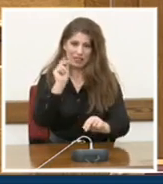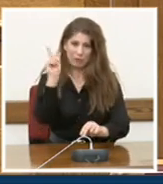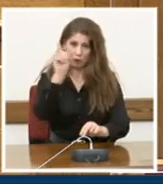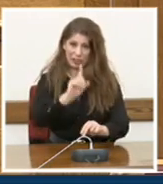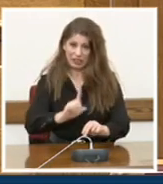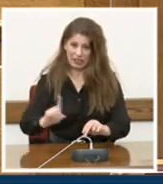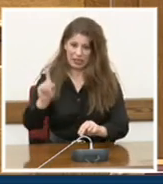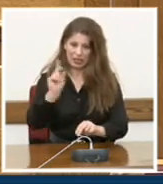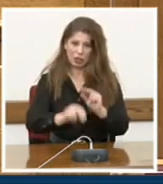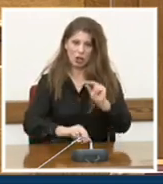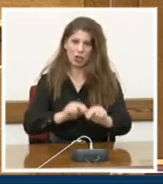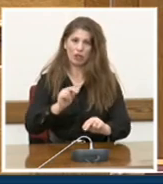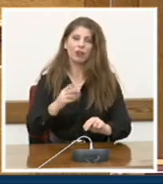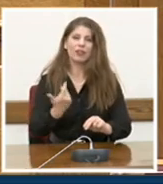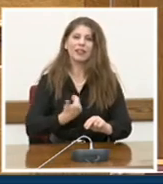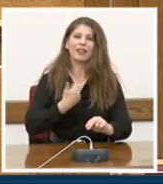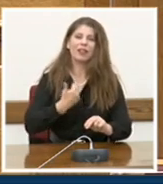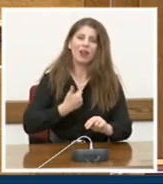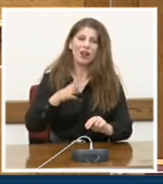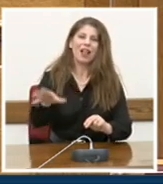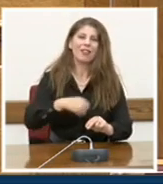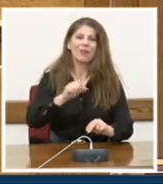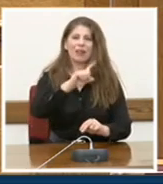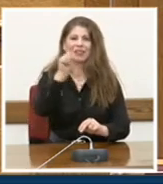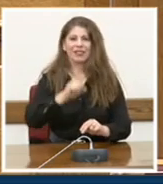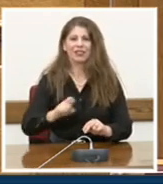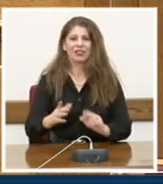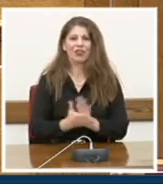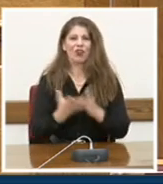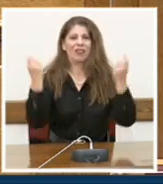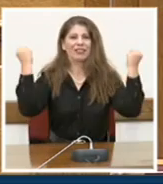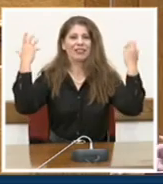εκλογών η νεολαία θα πάρει τη ζωή της στα χέρια της.